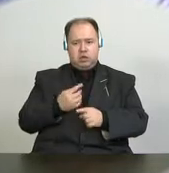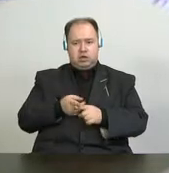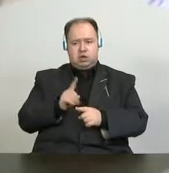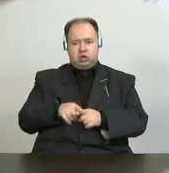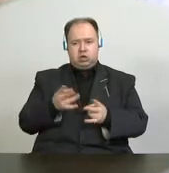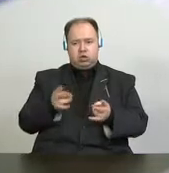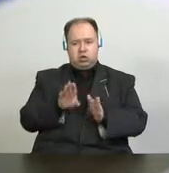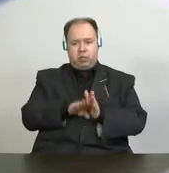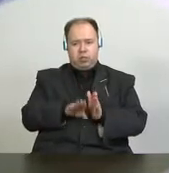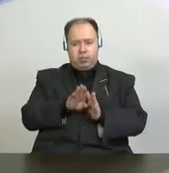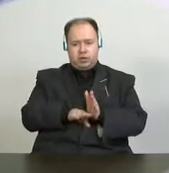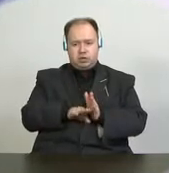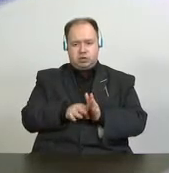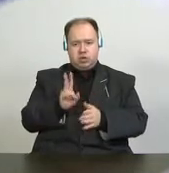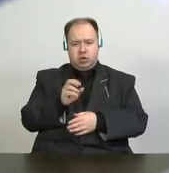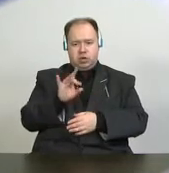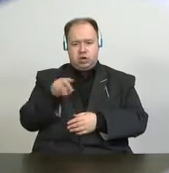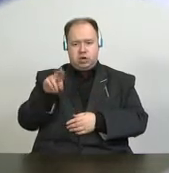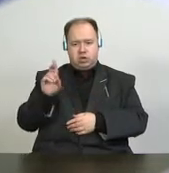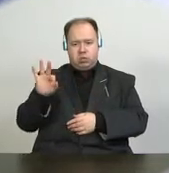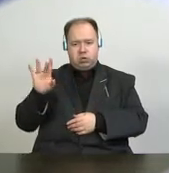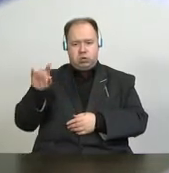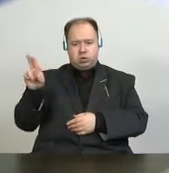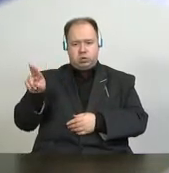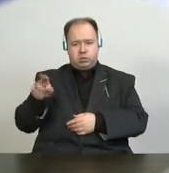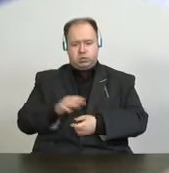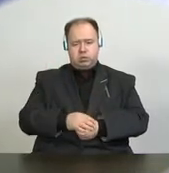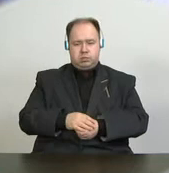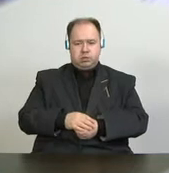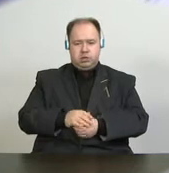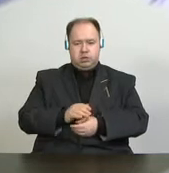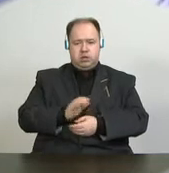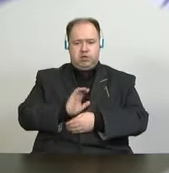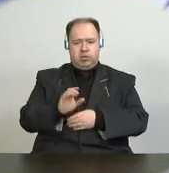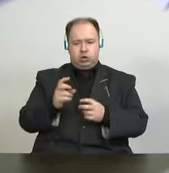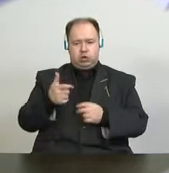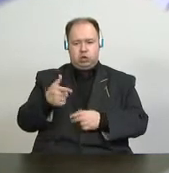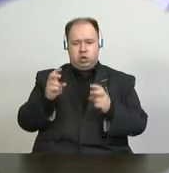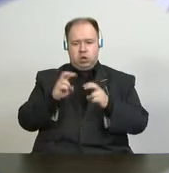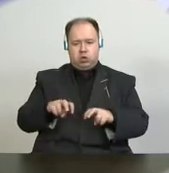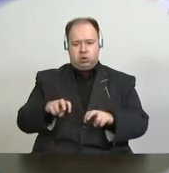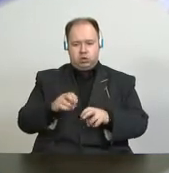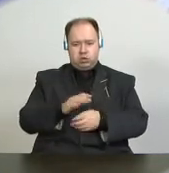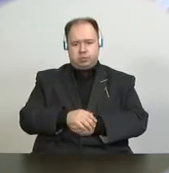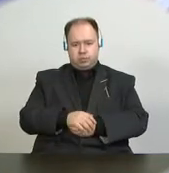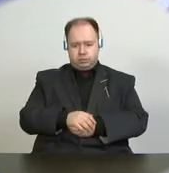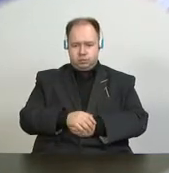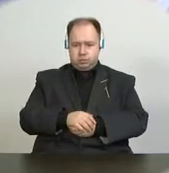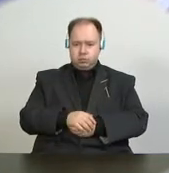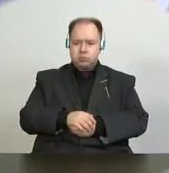простое устройство оно называется кардборд выпущено компании google стоит там порядка 5 долларов и такая картонная коробка